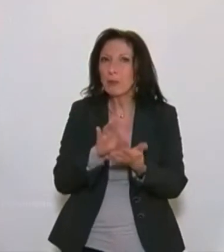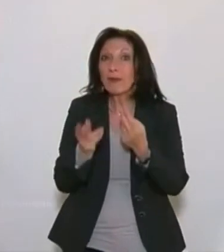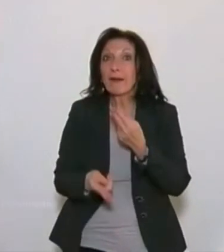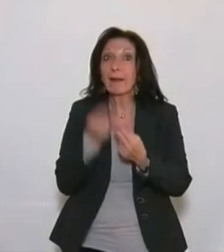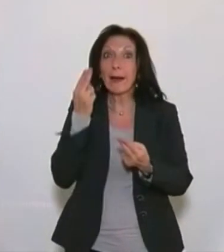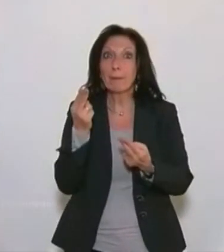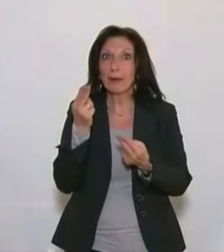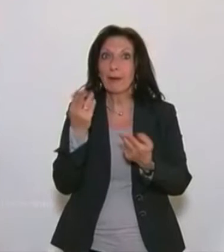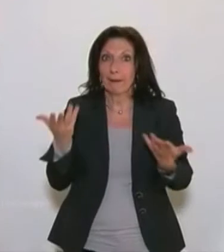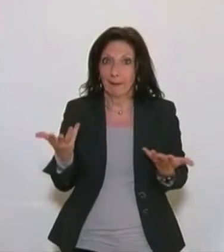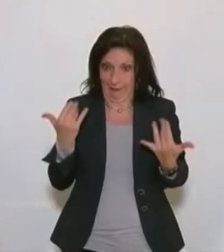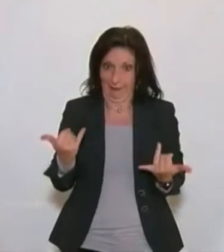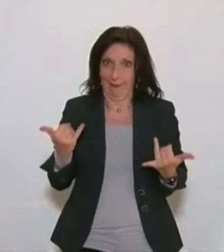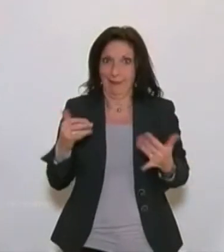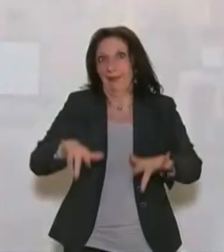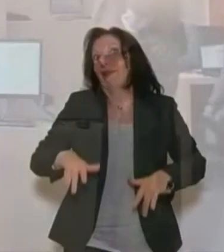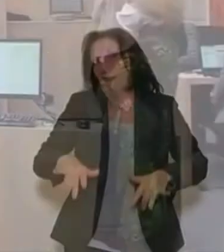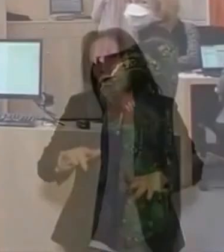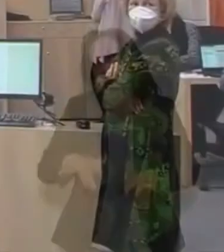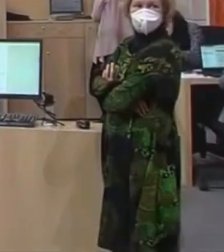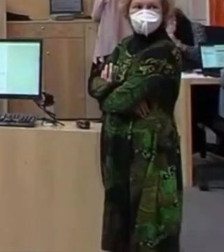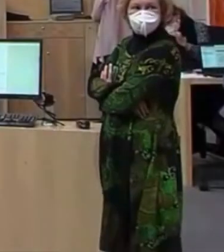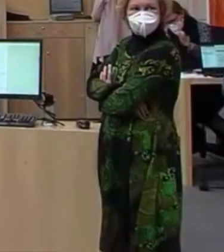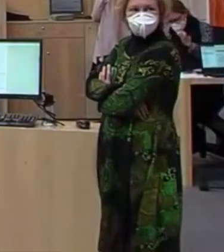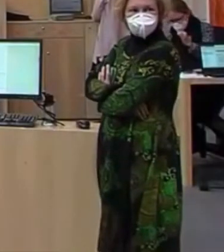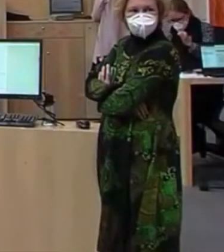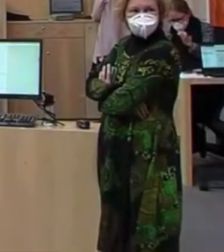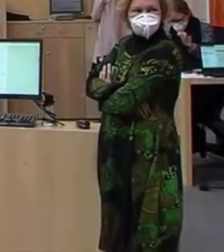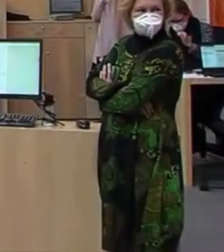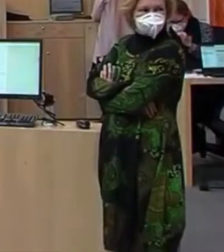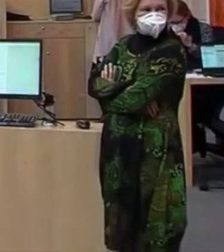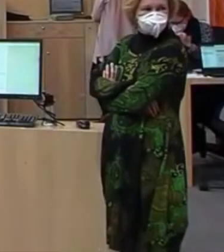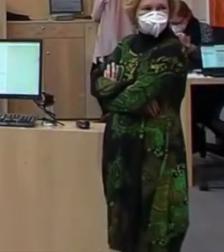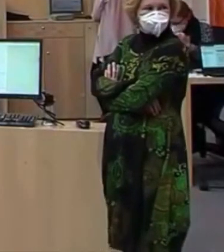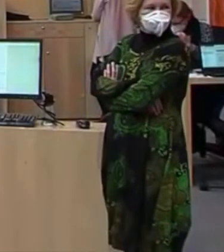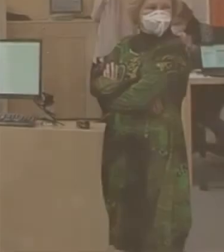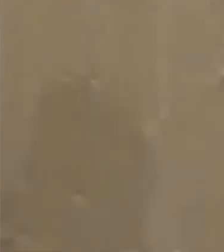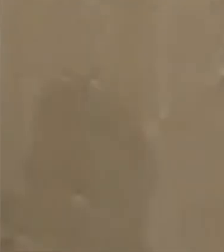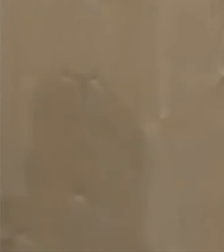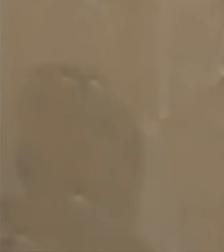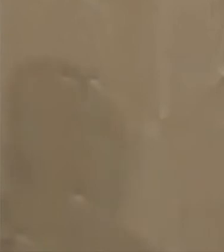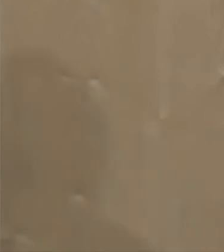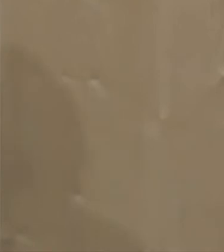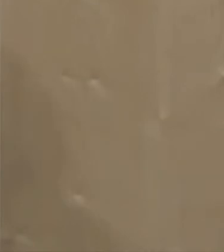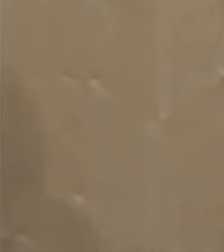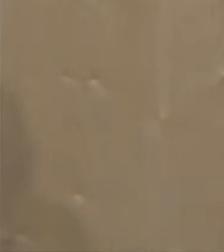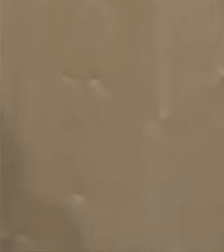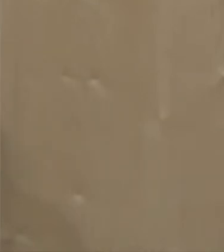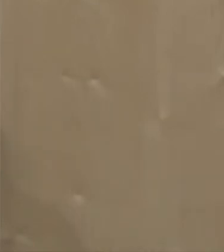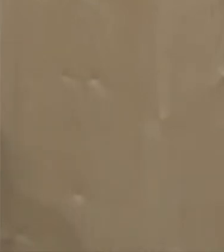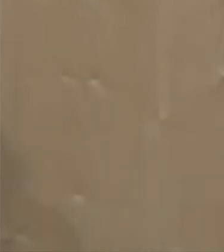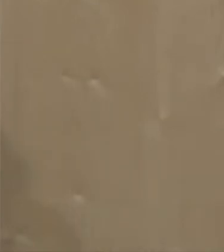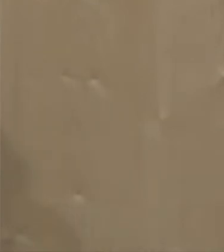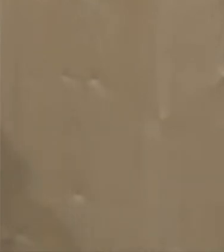machen, bevor, also jetzt mittlerweile ist sie da, aber im Ausschuss knapp, bevor die Stellungnahme von der Europäischen Kommission da war. Was ich